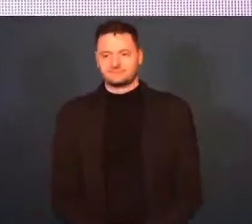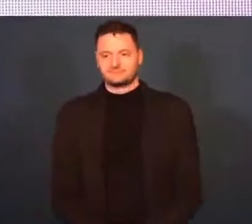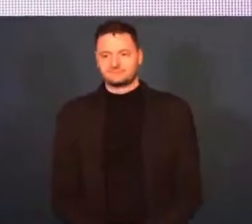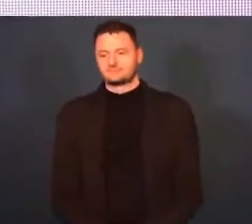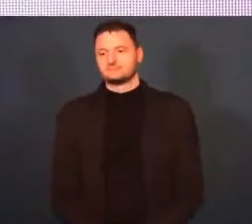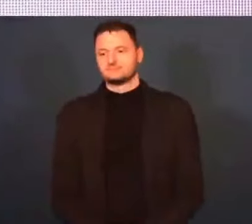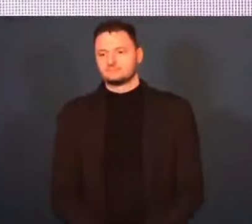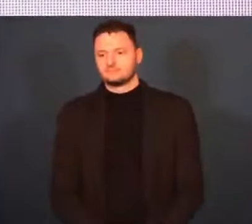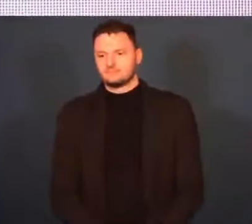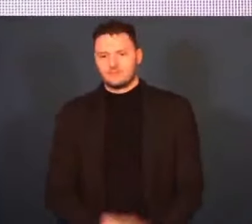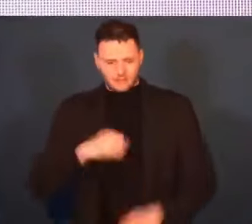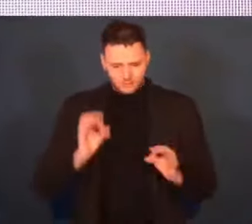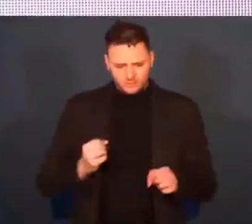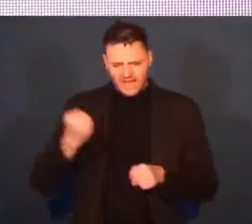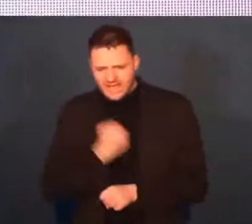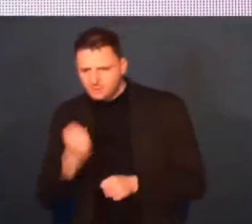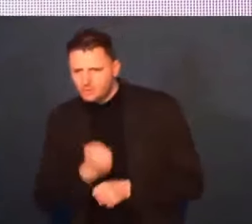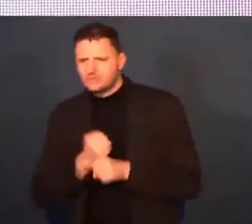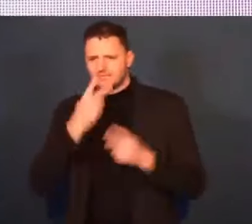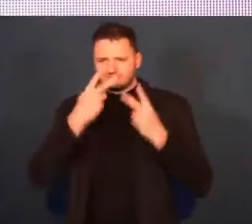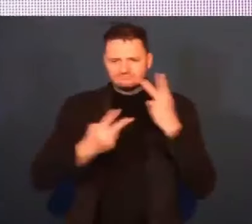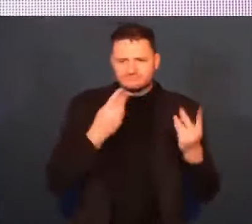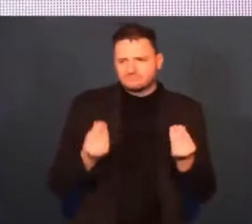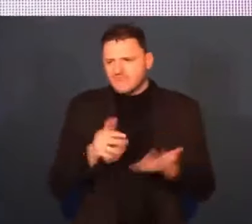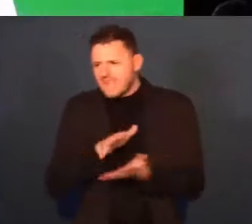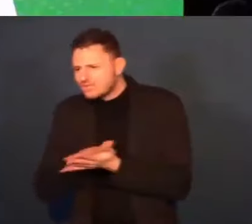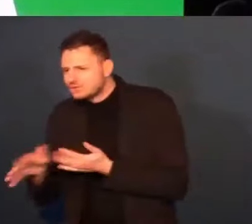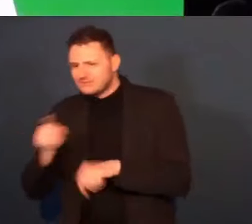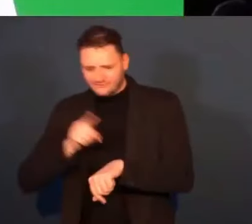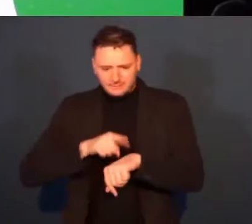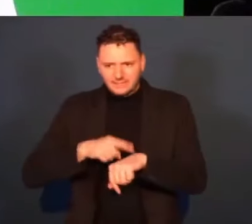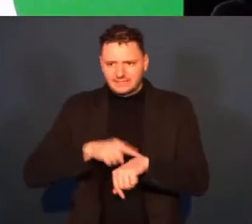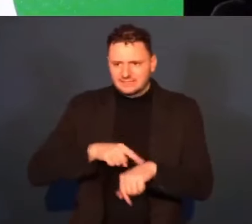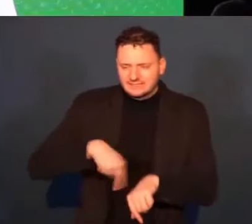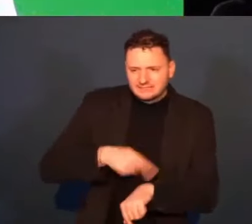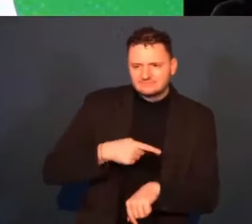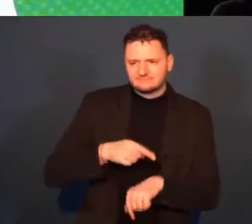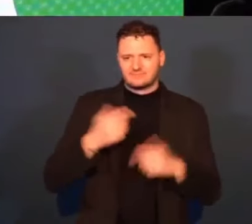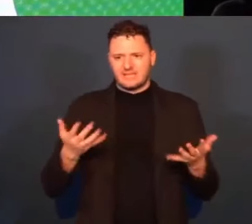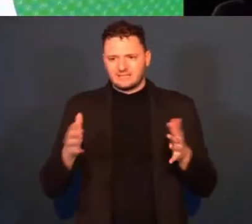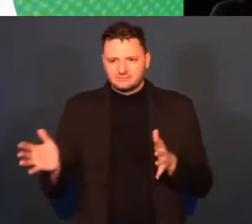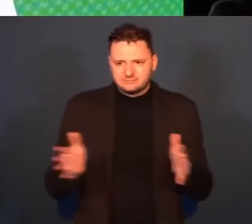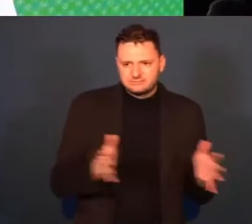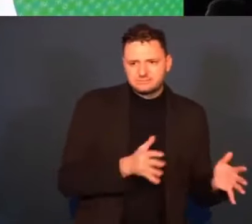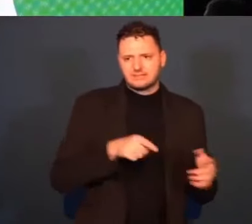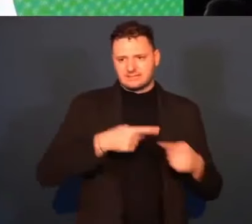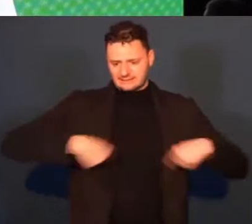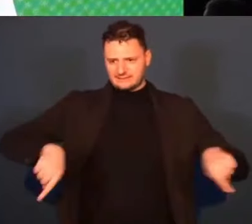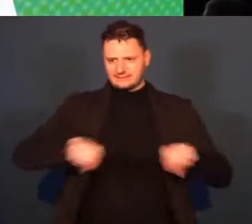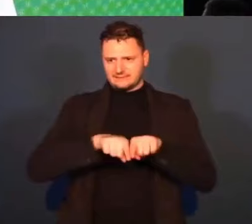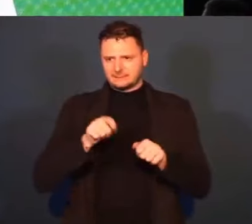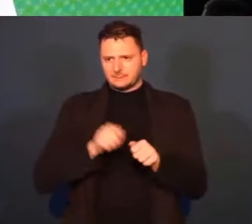излишно и харчене на време, и затлачване, и осложняване, ние правим една огромна инвестиция